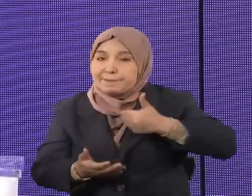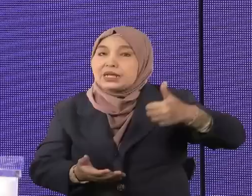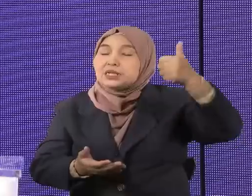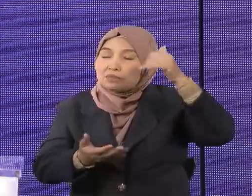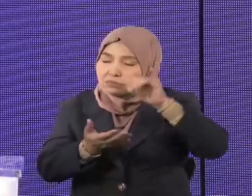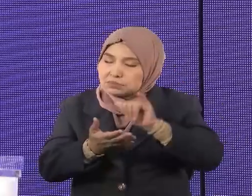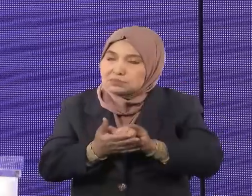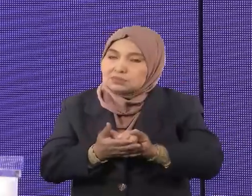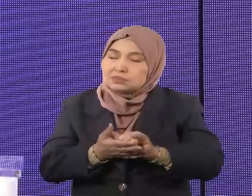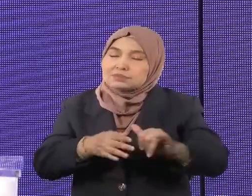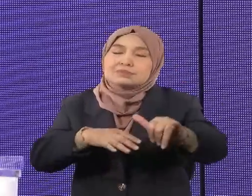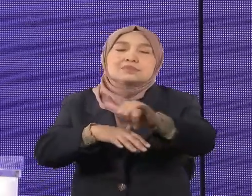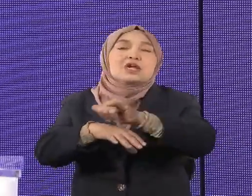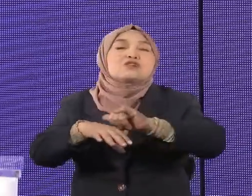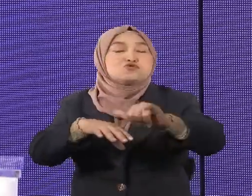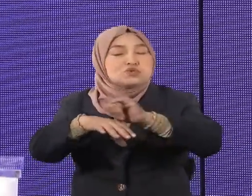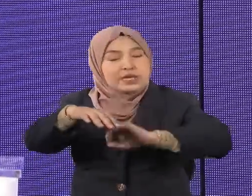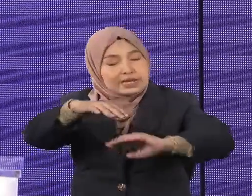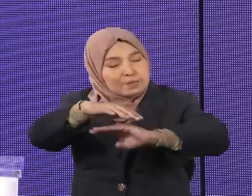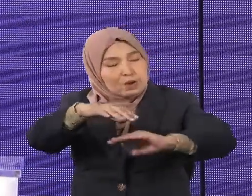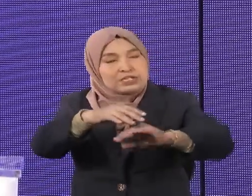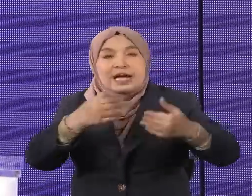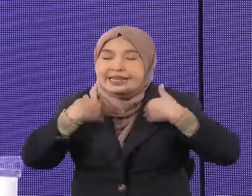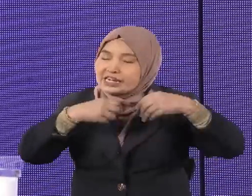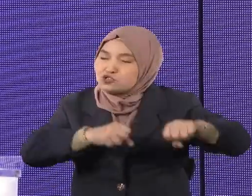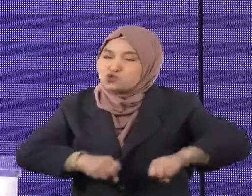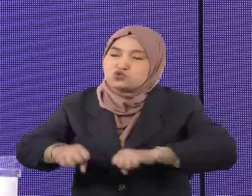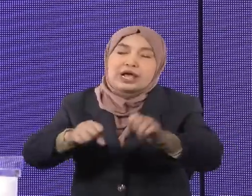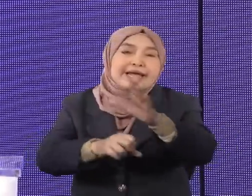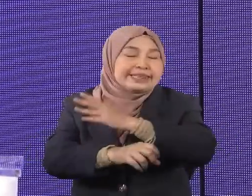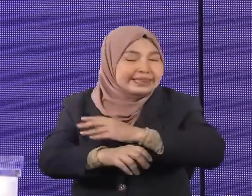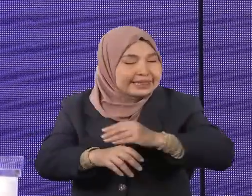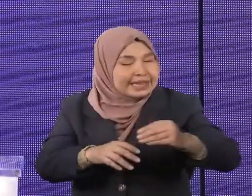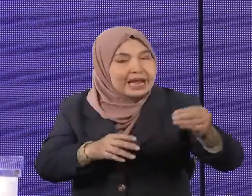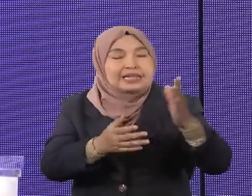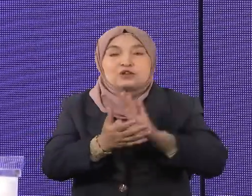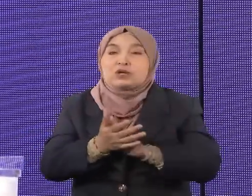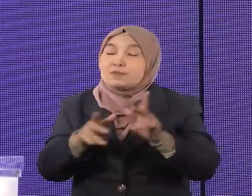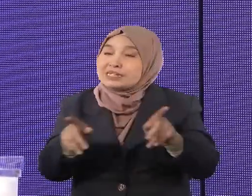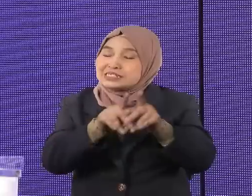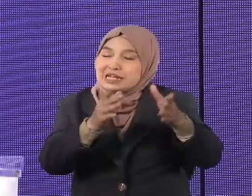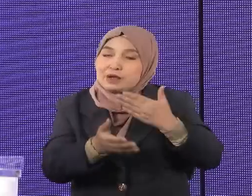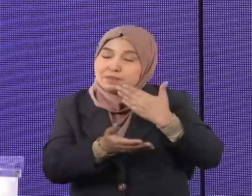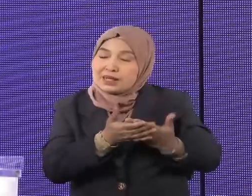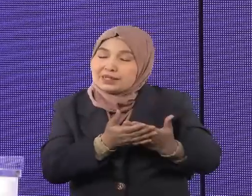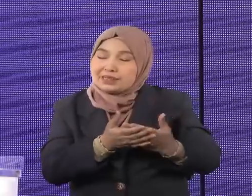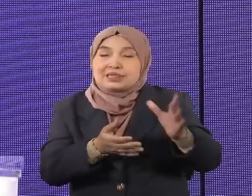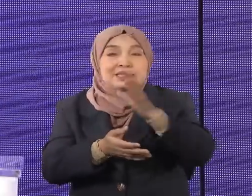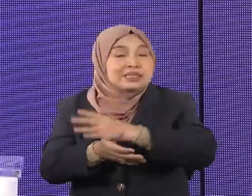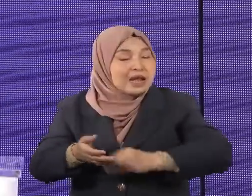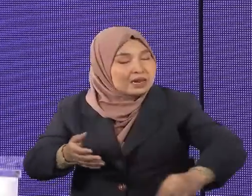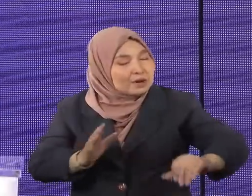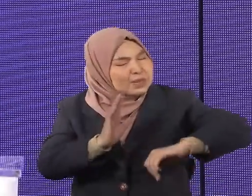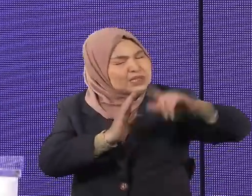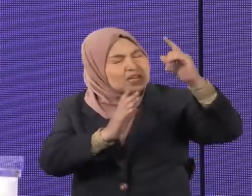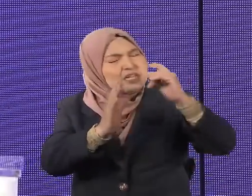iaitu jannati min tahtihal anhar, dan juga khalidina fiha, dan wa azwajum mutahharah, dan lebih